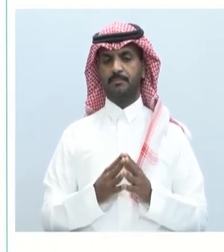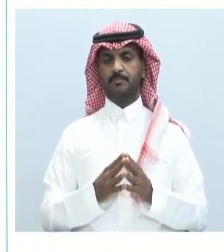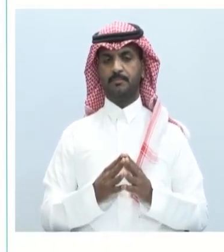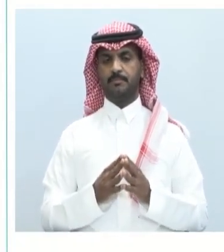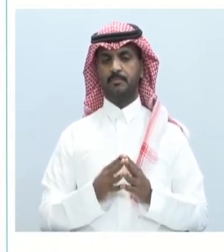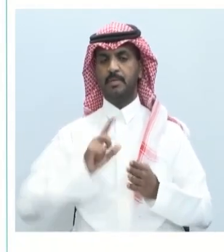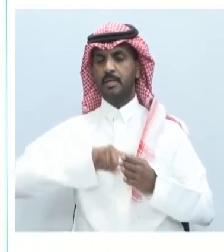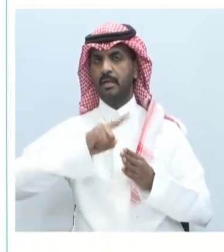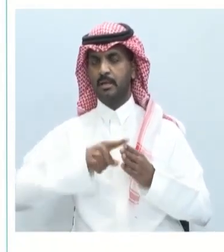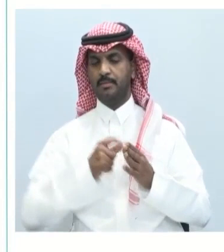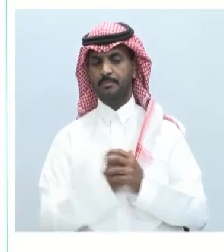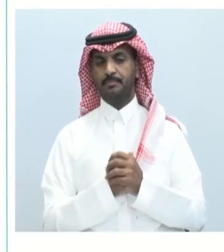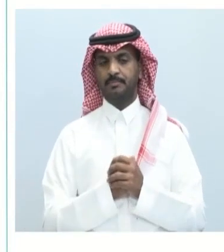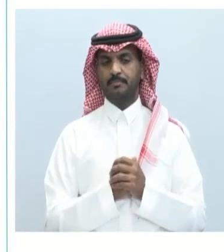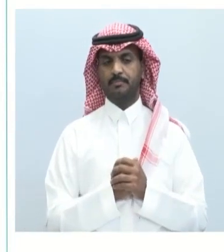الى